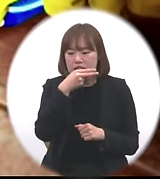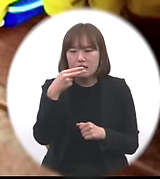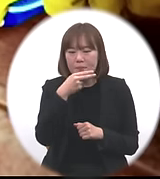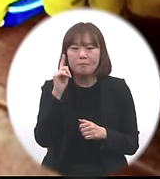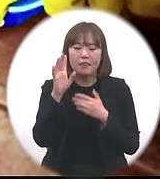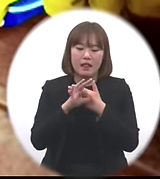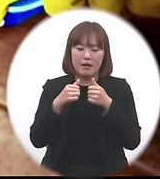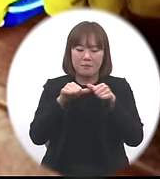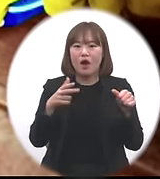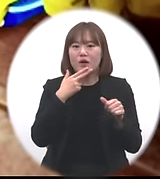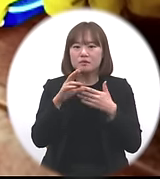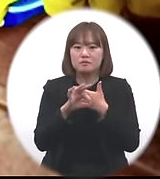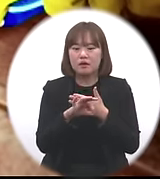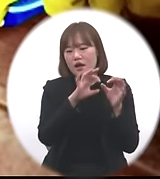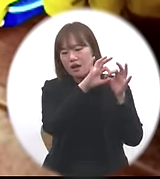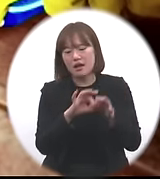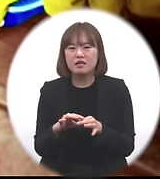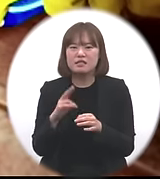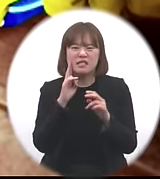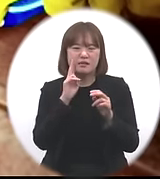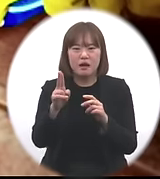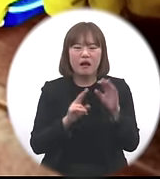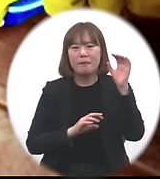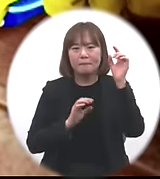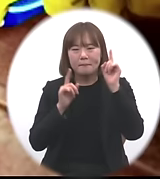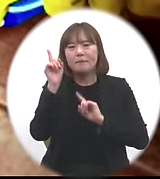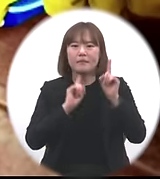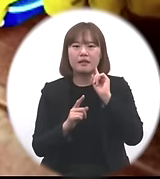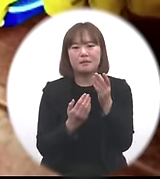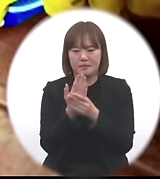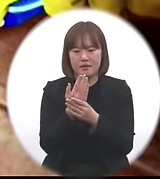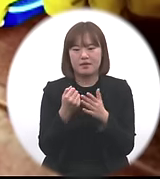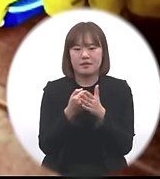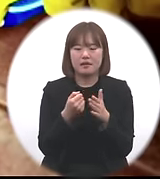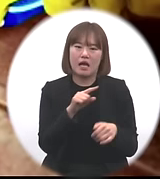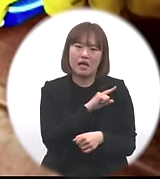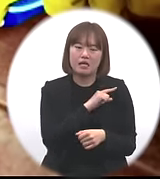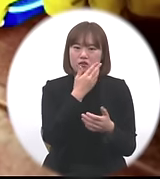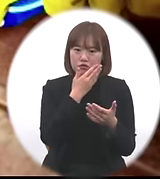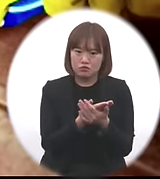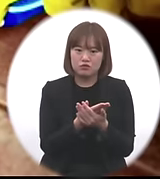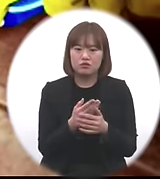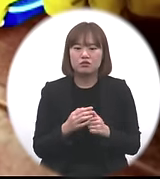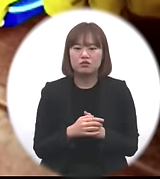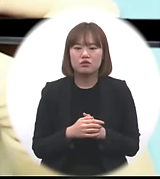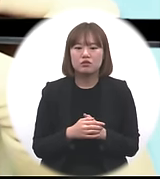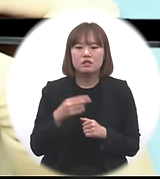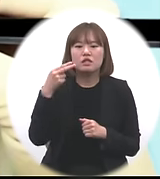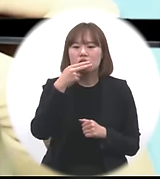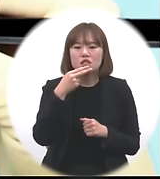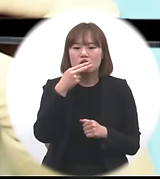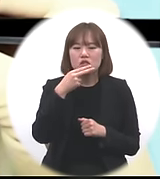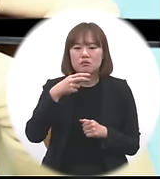그날 칫솔이 부러졌기 왕정이지 안 부러졌으면요, 어딘가가 심하게 다쳤겠죠. 그래서 오늘부터 바꾸셔야 될 가장 중요한 점 중에